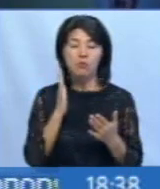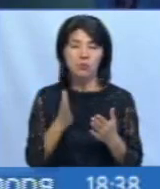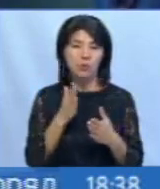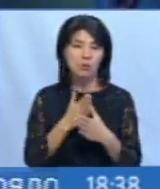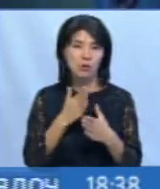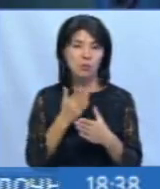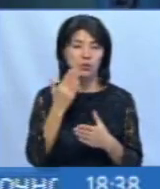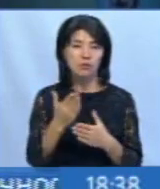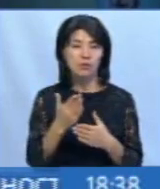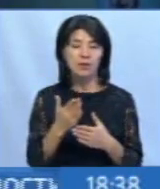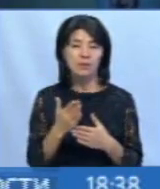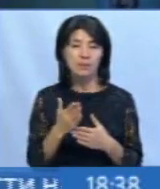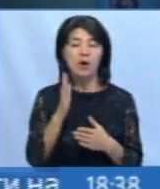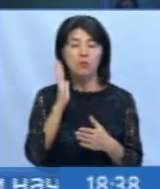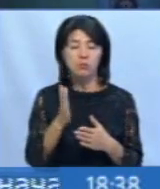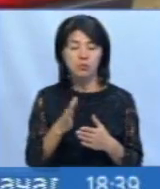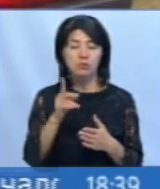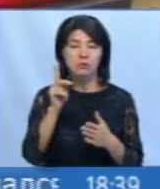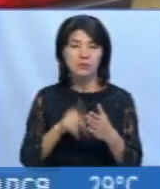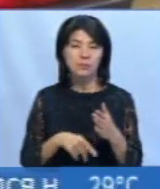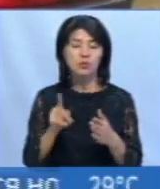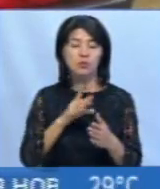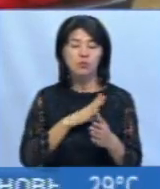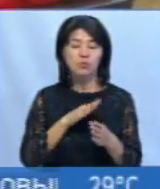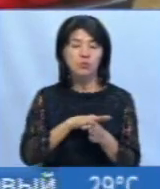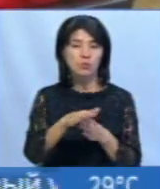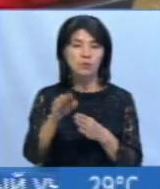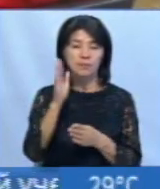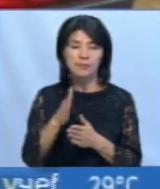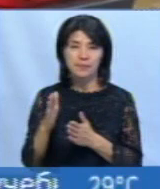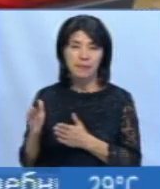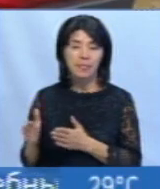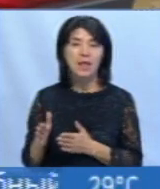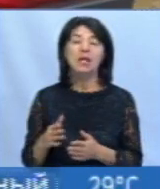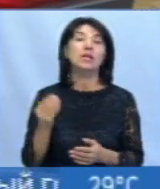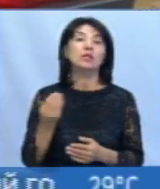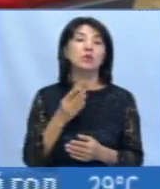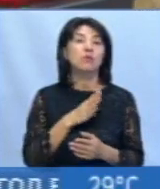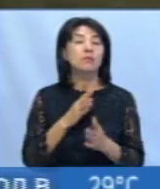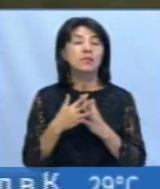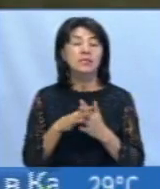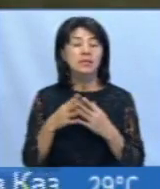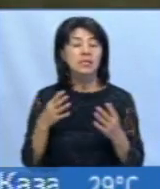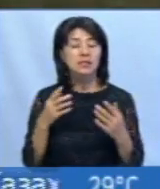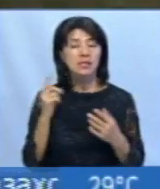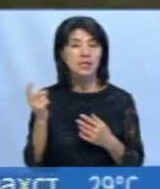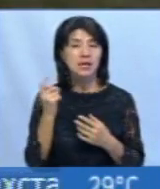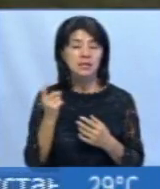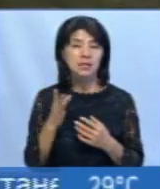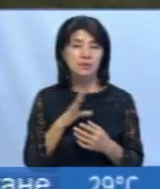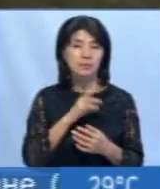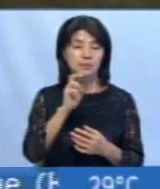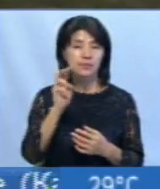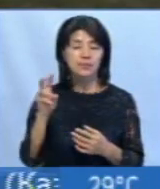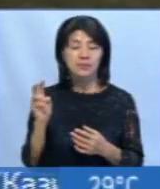что ваши ряды будут только пополняться. В Железинском районе Абылка Ирскаков побывал на полях нескольких крестьянских хозяйств – «Агрокапитал», «Алтынжер» и «Пахарь».